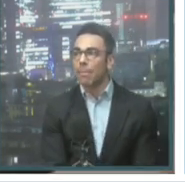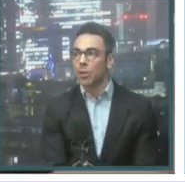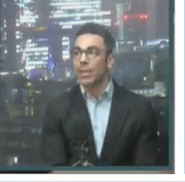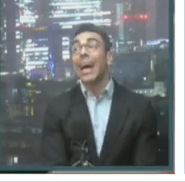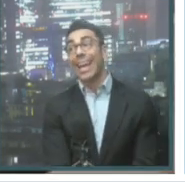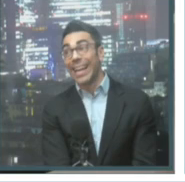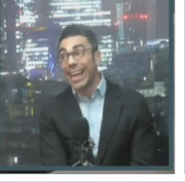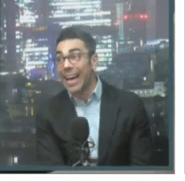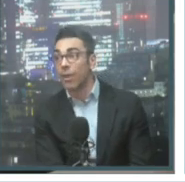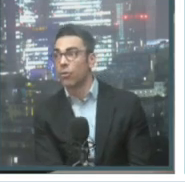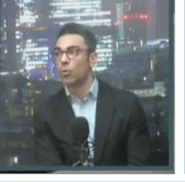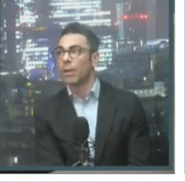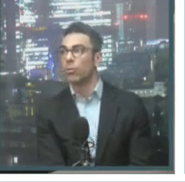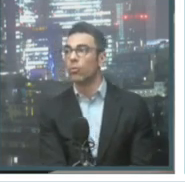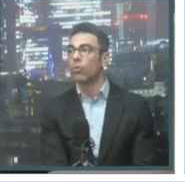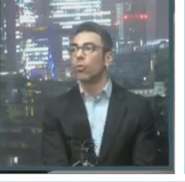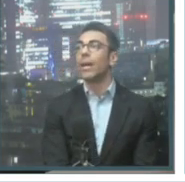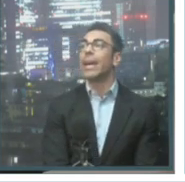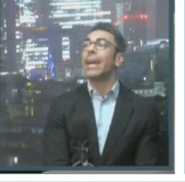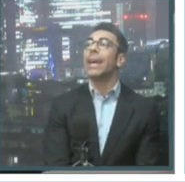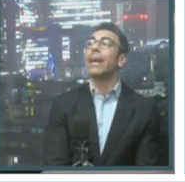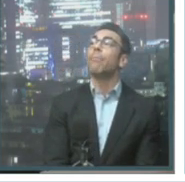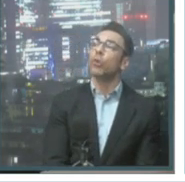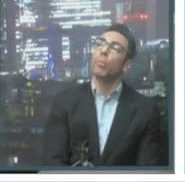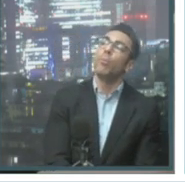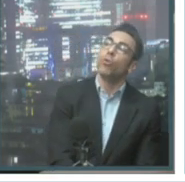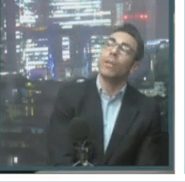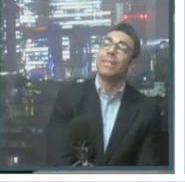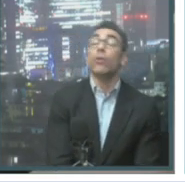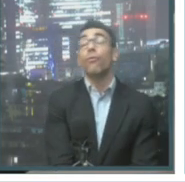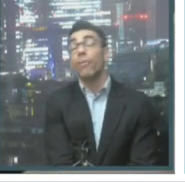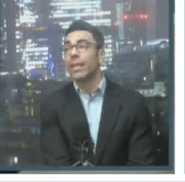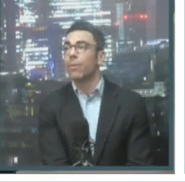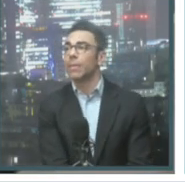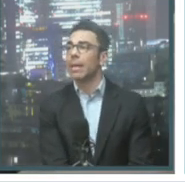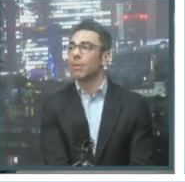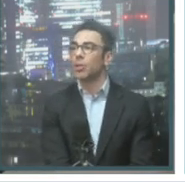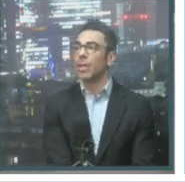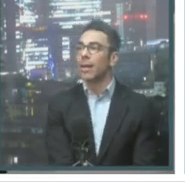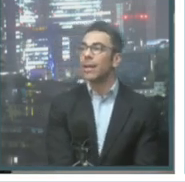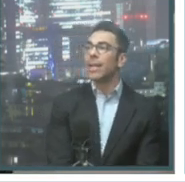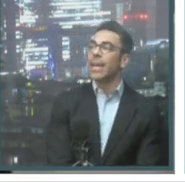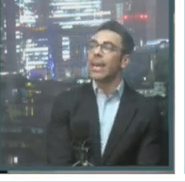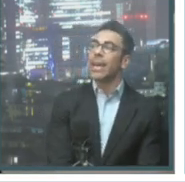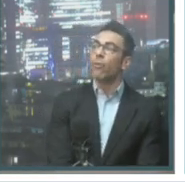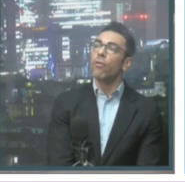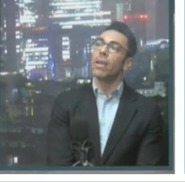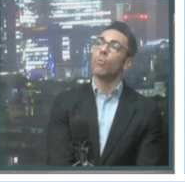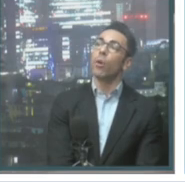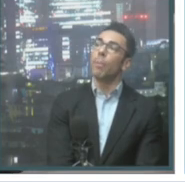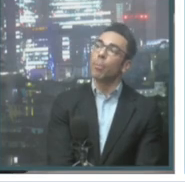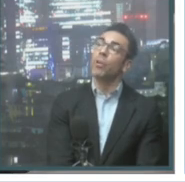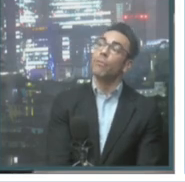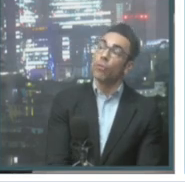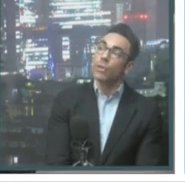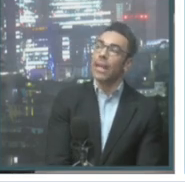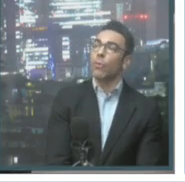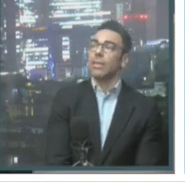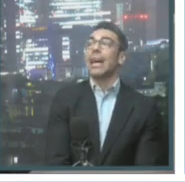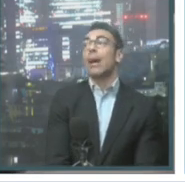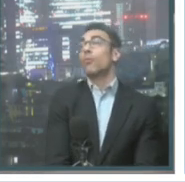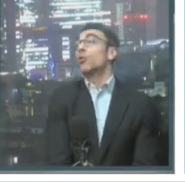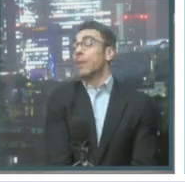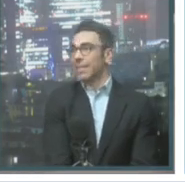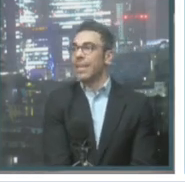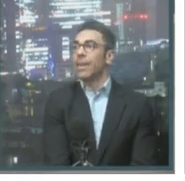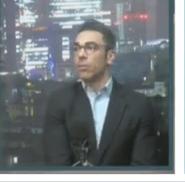proprie capacità gliele hanno soprattutto è troppo il mondo dente non vede queste capacità e noi vogliamo proprio diffondere